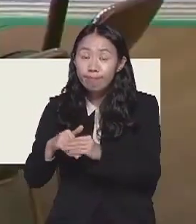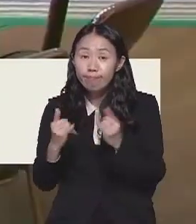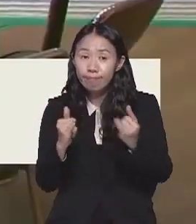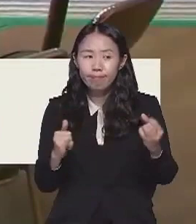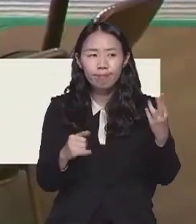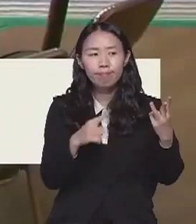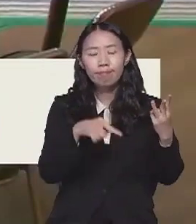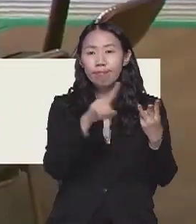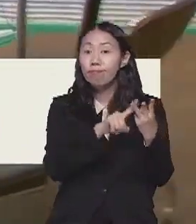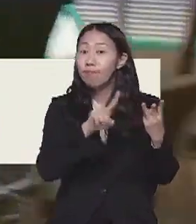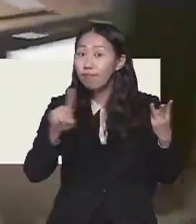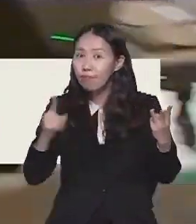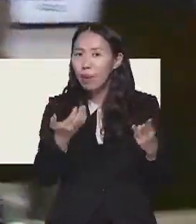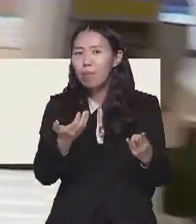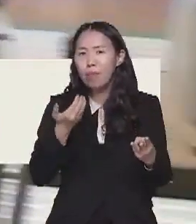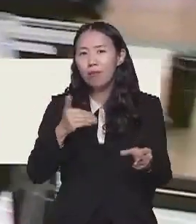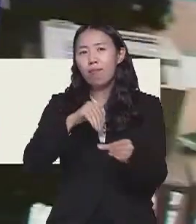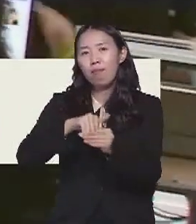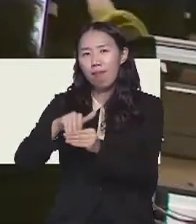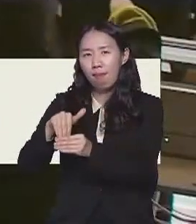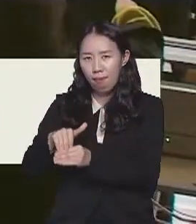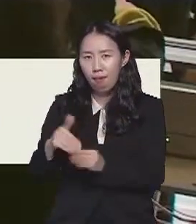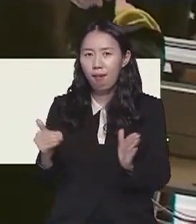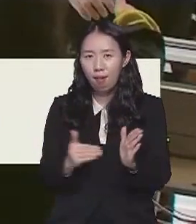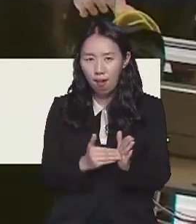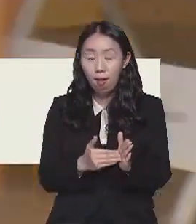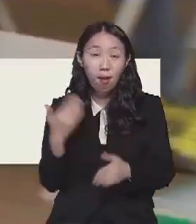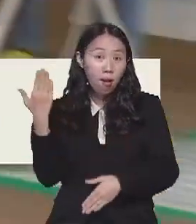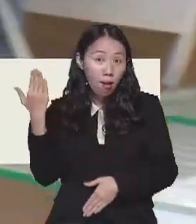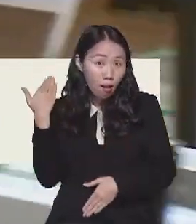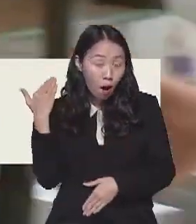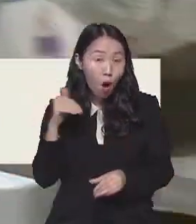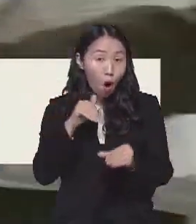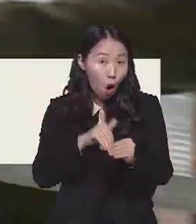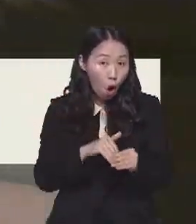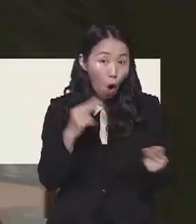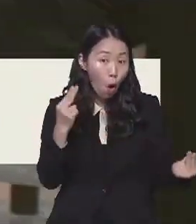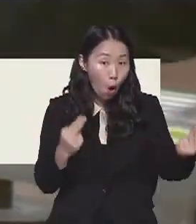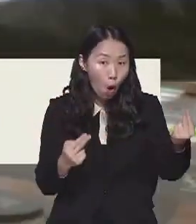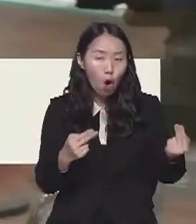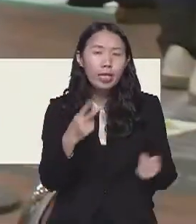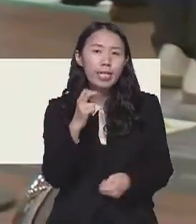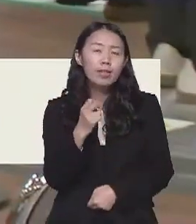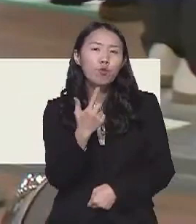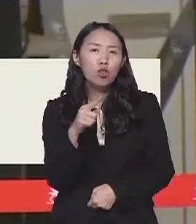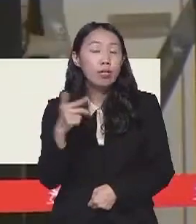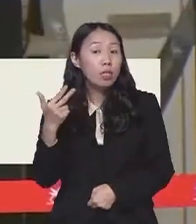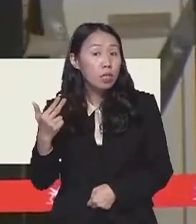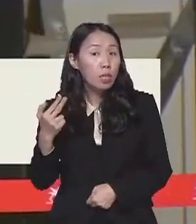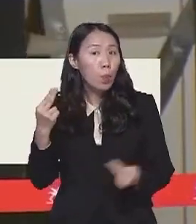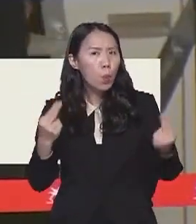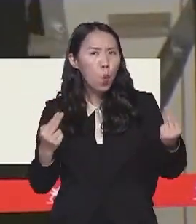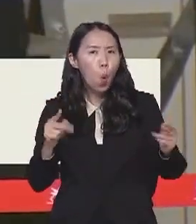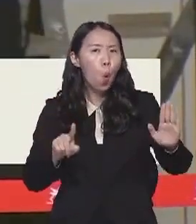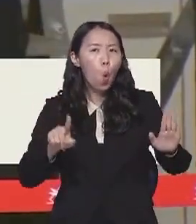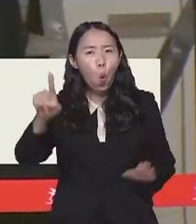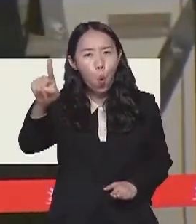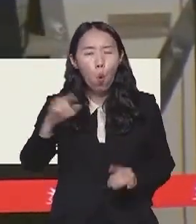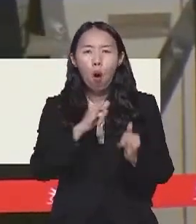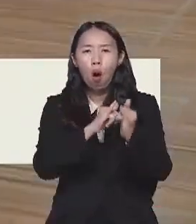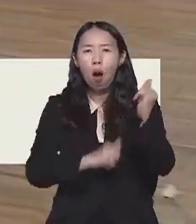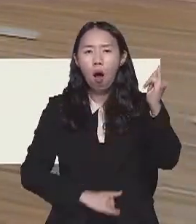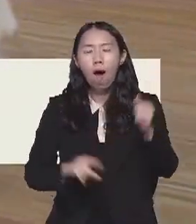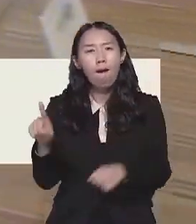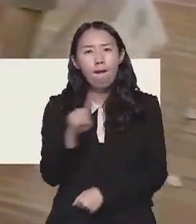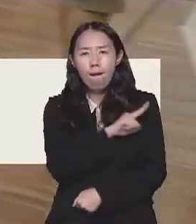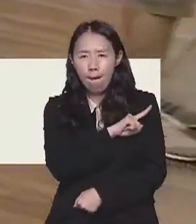가운데 1명꼴로 사전투표에 나선 것으로 지난 총선 사전투표율 26.7%를 훌쩍 뛰어넘어 역대